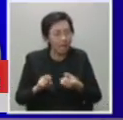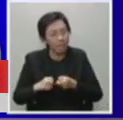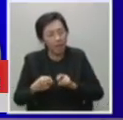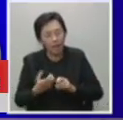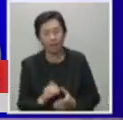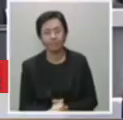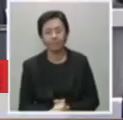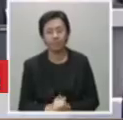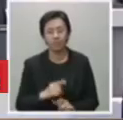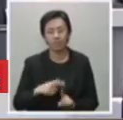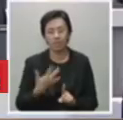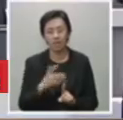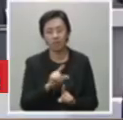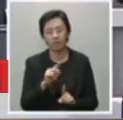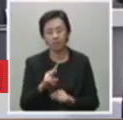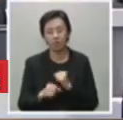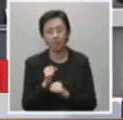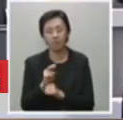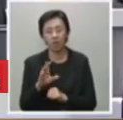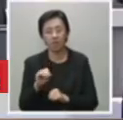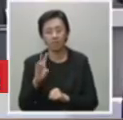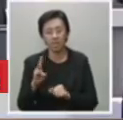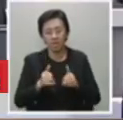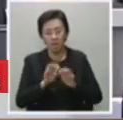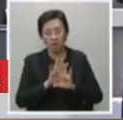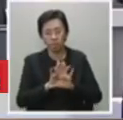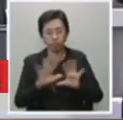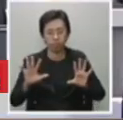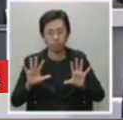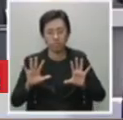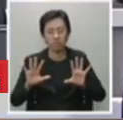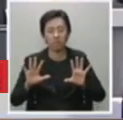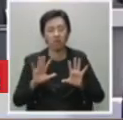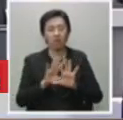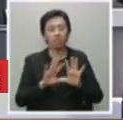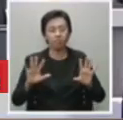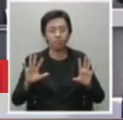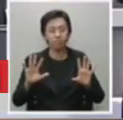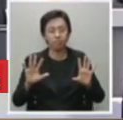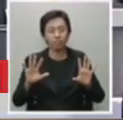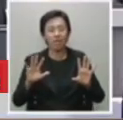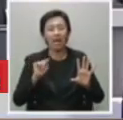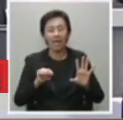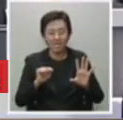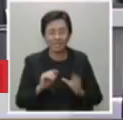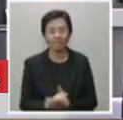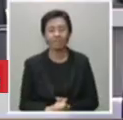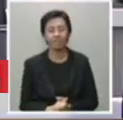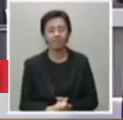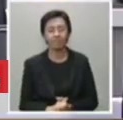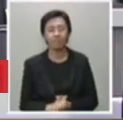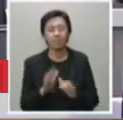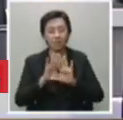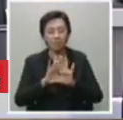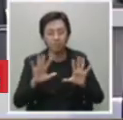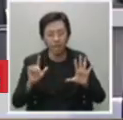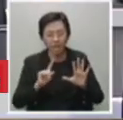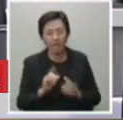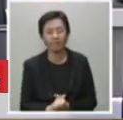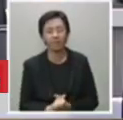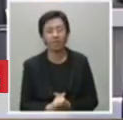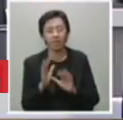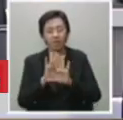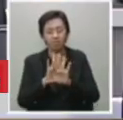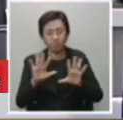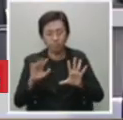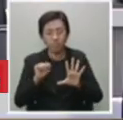22พฤษภา57ท่านนั่งเรียงกันรักแท้ในคืนหลอกลวงรักแท้ในคืนหลอก